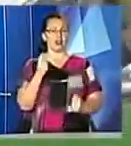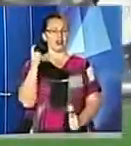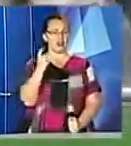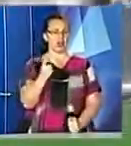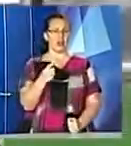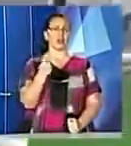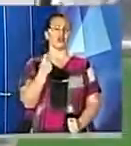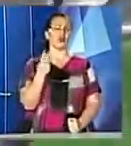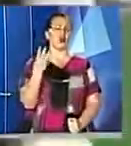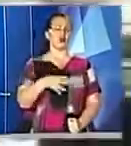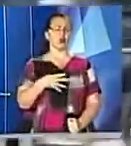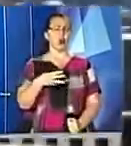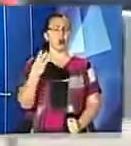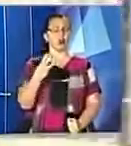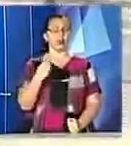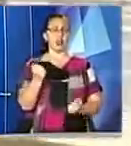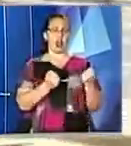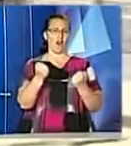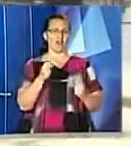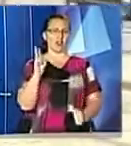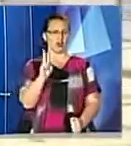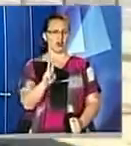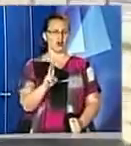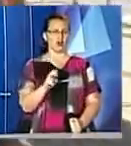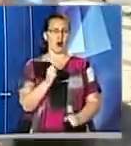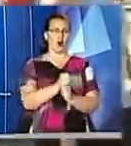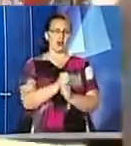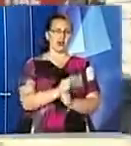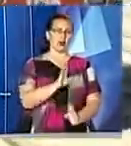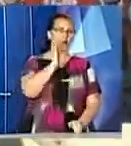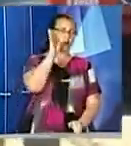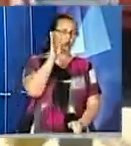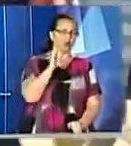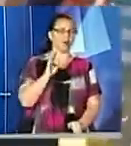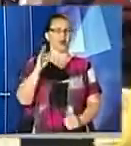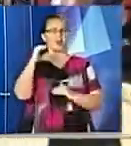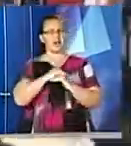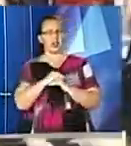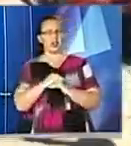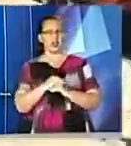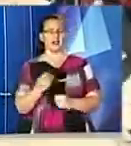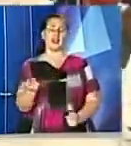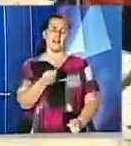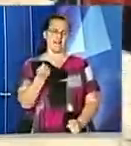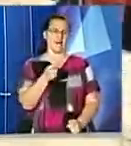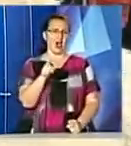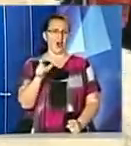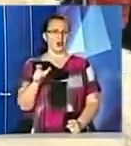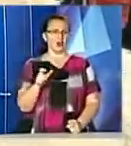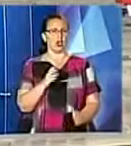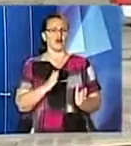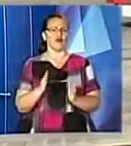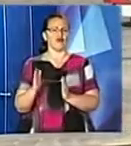водія тролейбусів, які працюють у дві зміни. Їх замало, аби транспорт працював за чітким графіком. Також